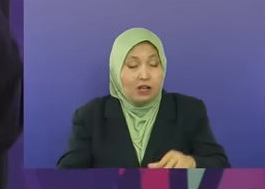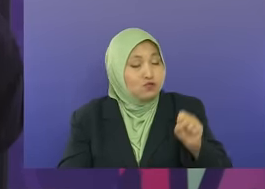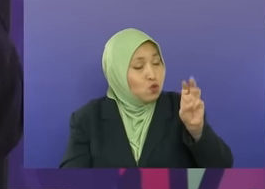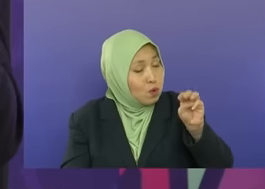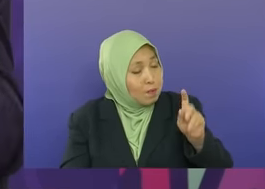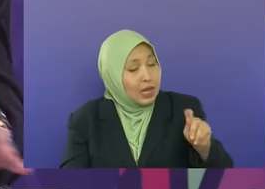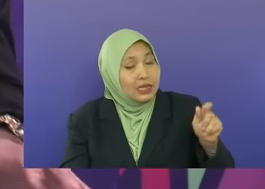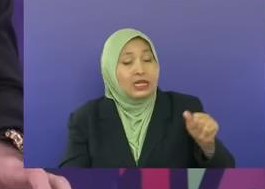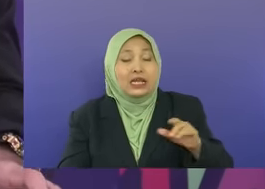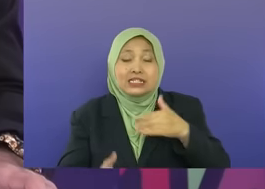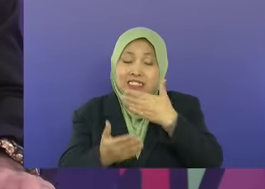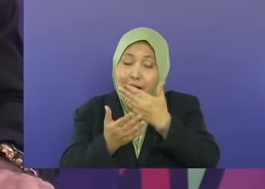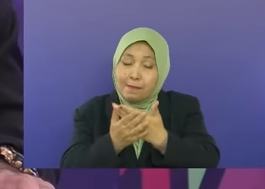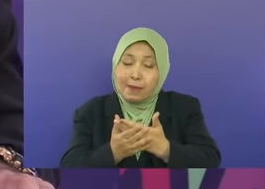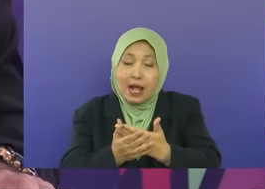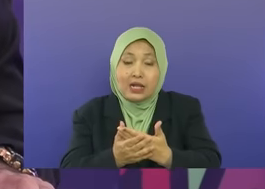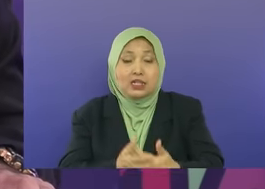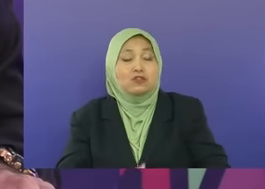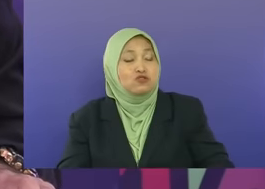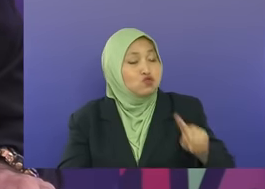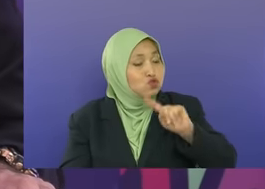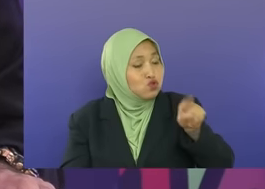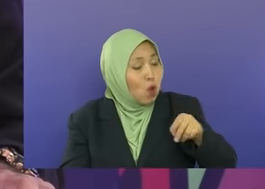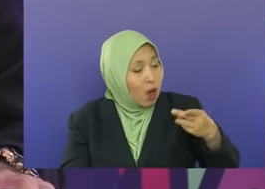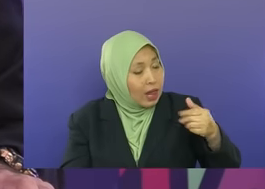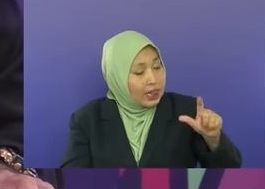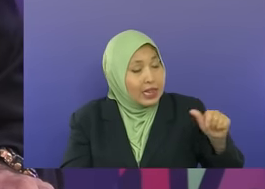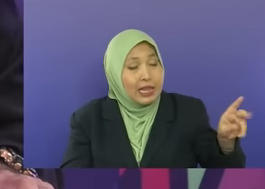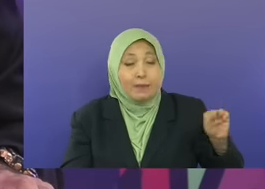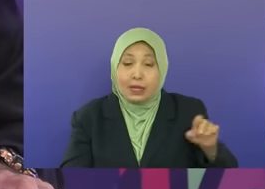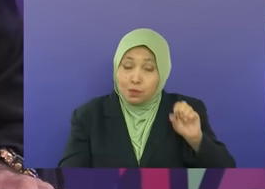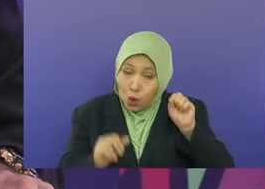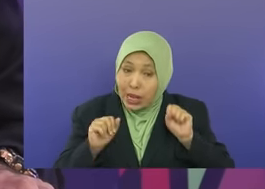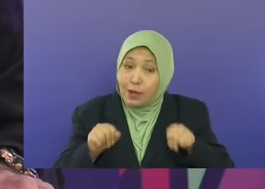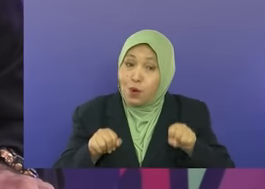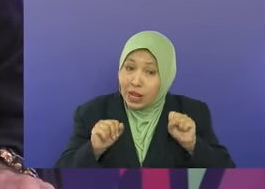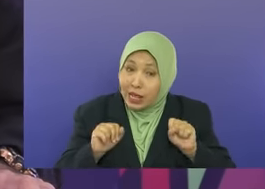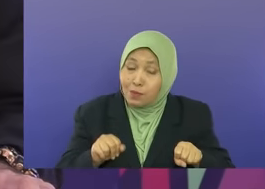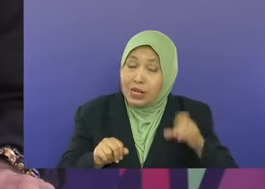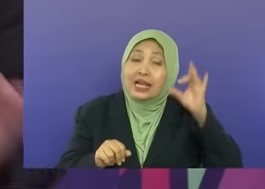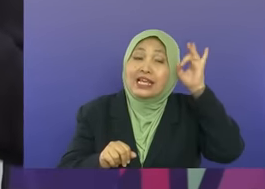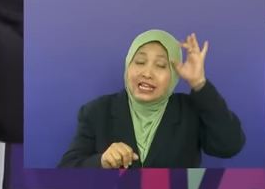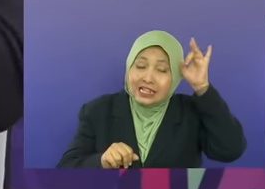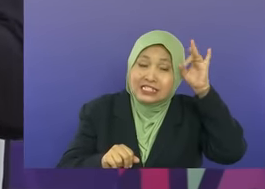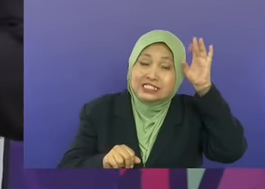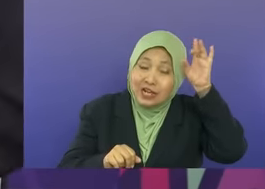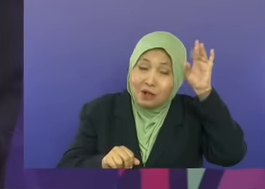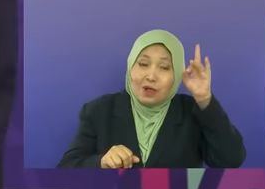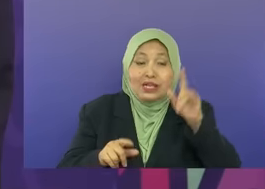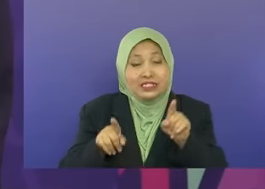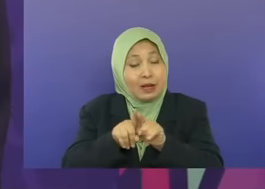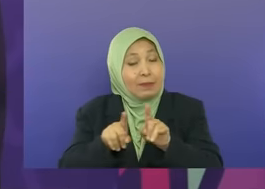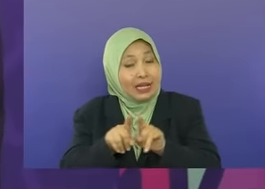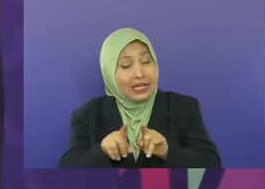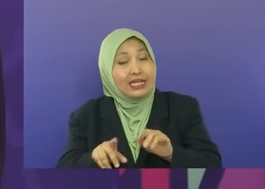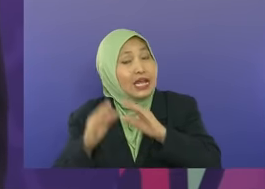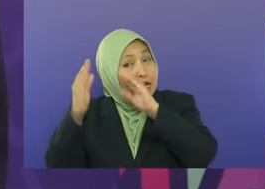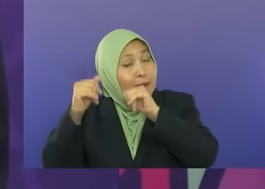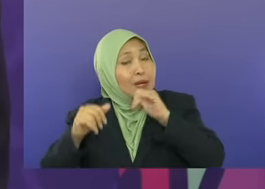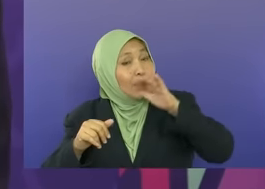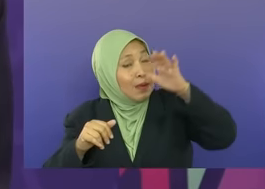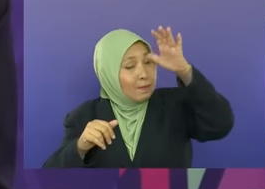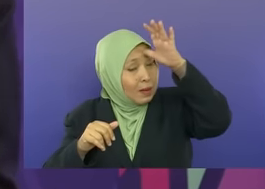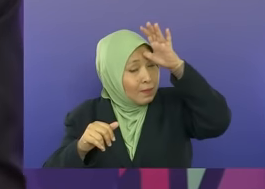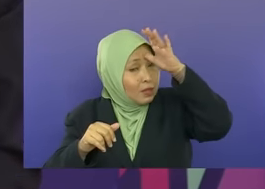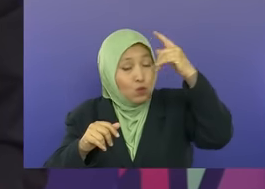Itulah sampai Wa Antum boleh Insya Allah Insya Allah ta'ala begitu juga saya harapkan pada ibu-ibu ayah